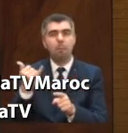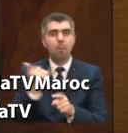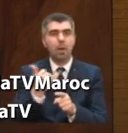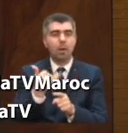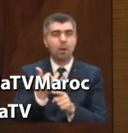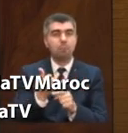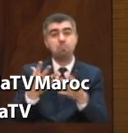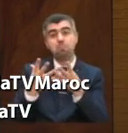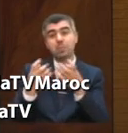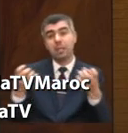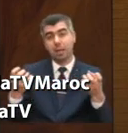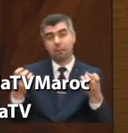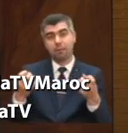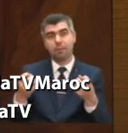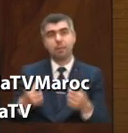أن نسبة كبيرة